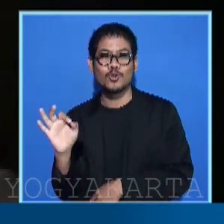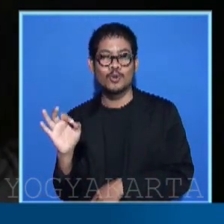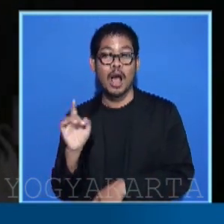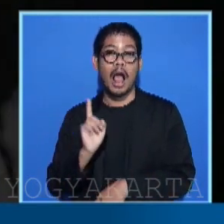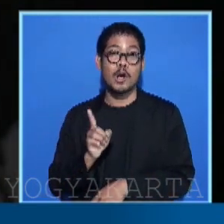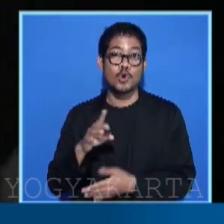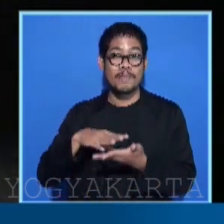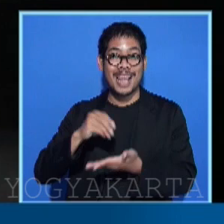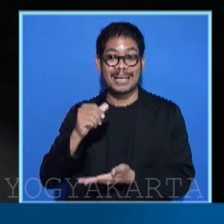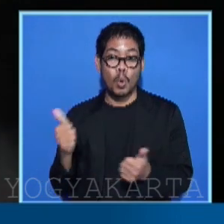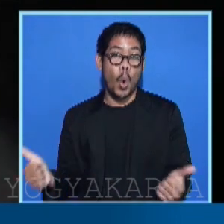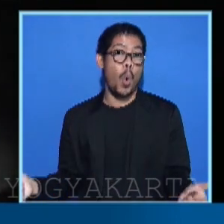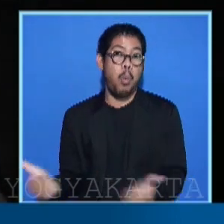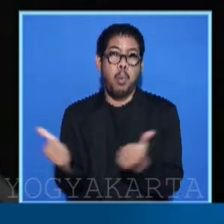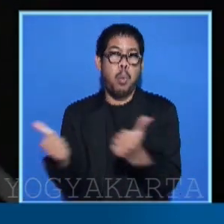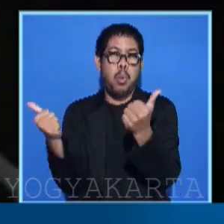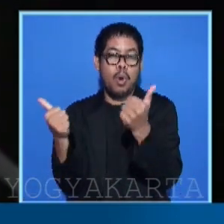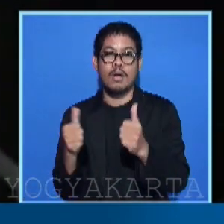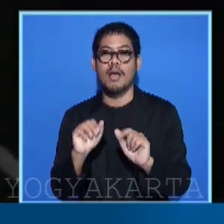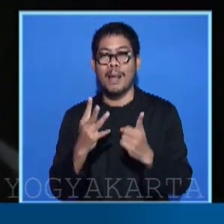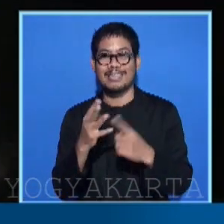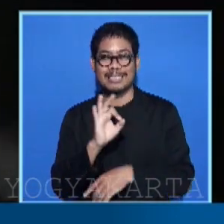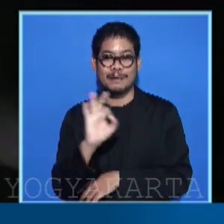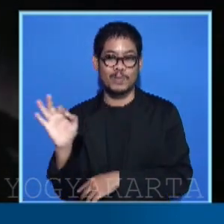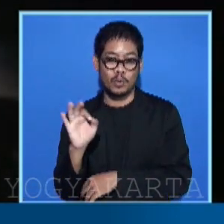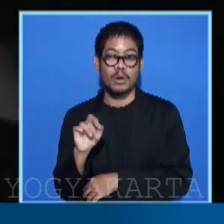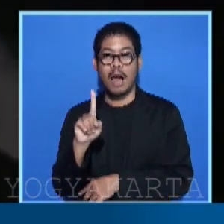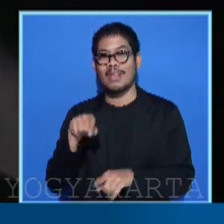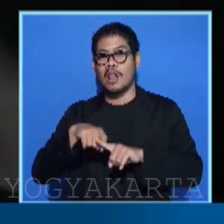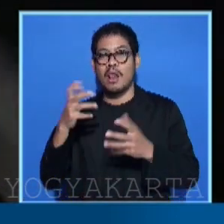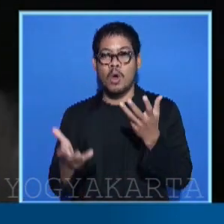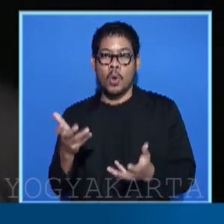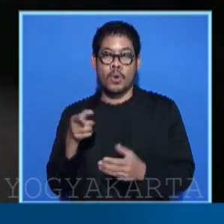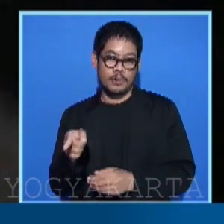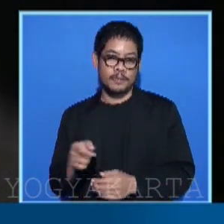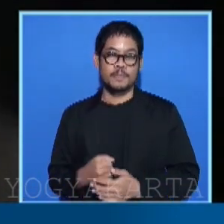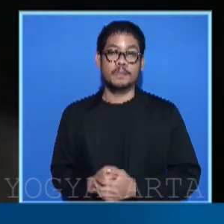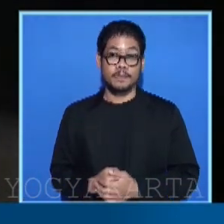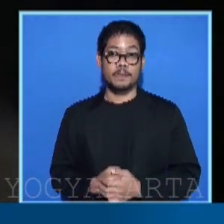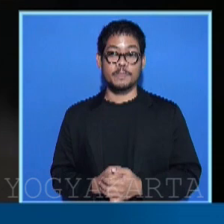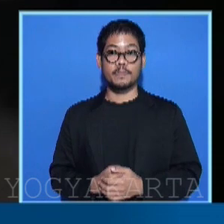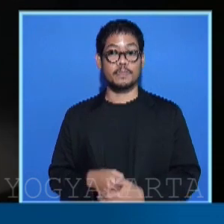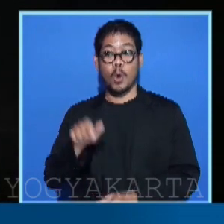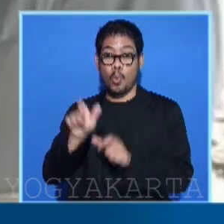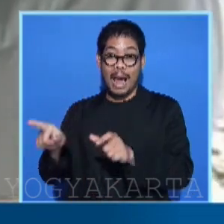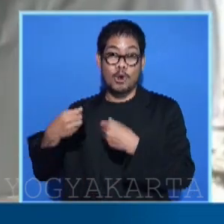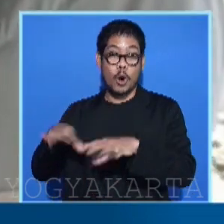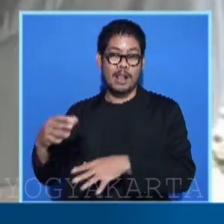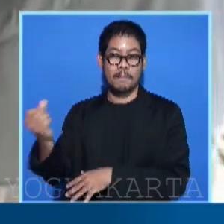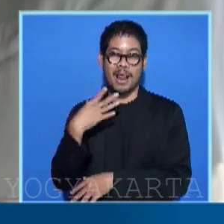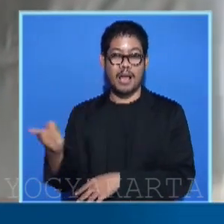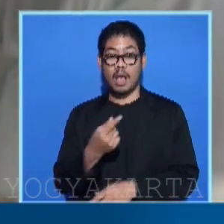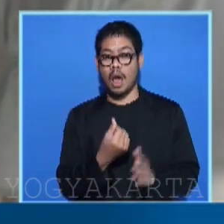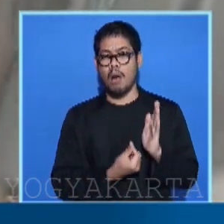beras premium berkisar 13.000 per kg pedagang menyebut tingginya harga beras sudah